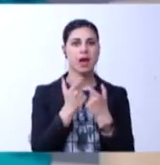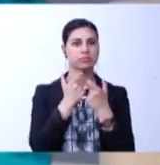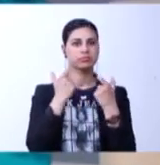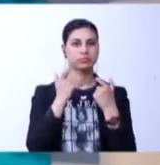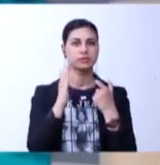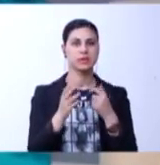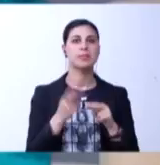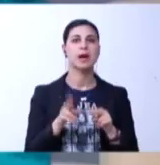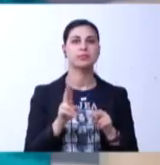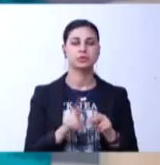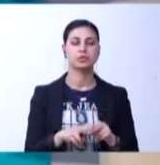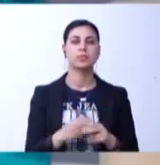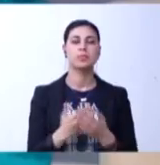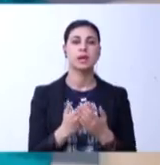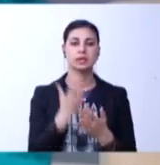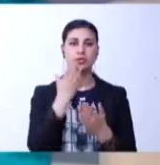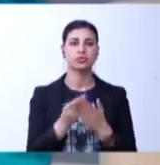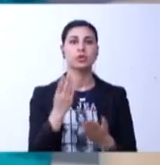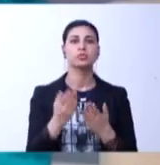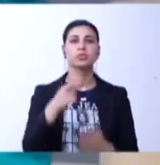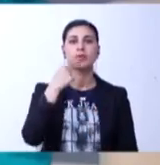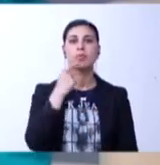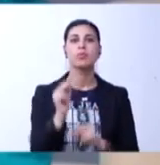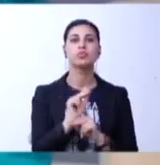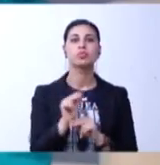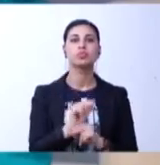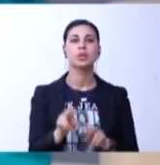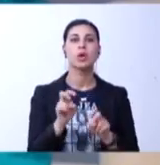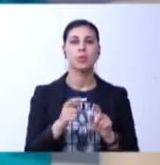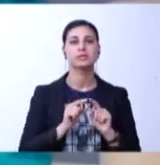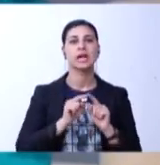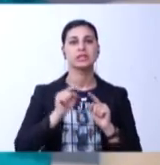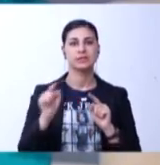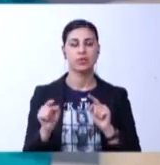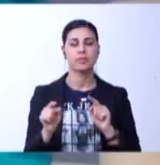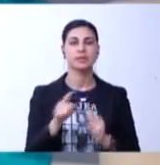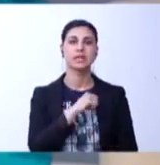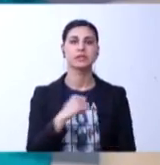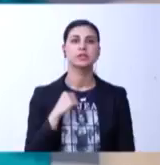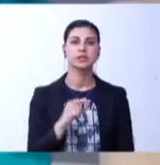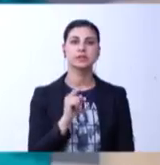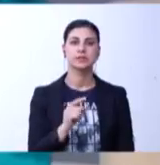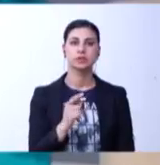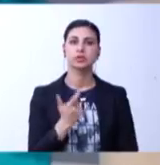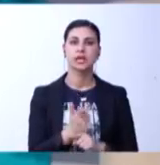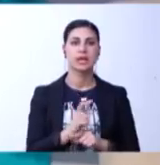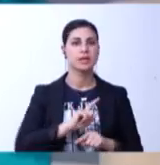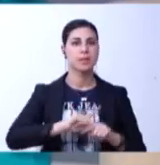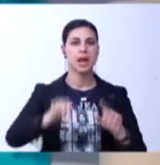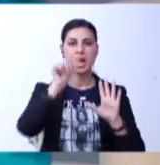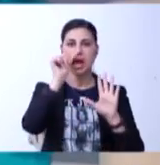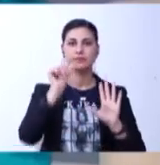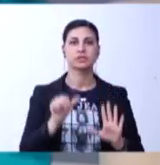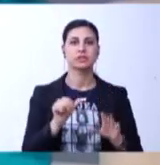ის. ამიტომაც თქვათ, ჩვენ თუ ვისაუბრებთ კურნალობის ხანგრძლივობაზე, თვითლიგირებადი ბრეისები გაცილებით დაახლოებით 6